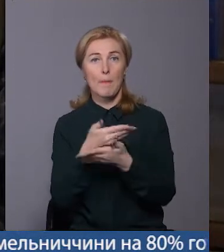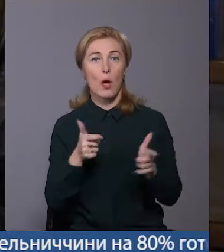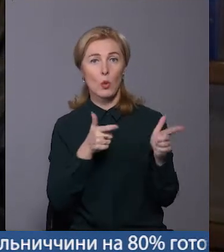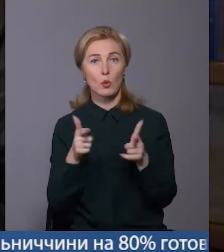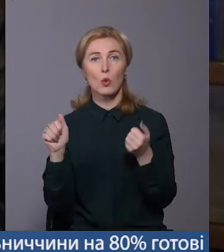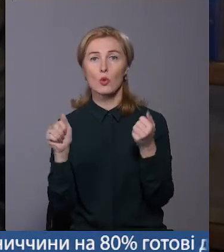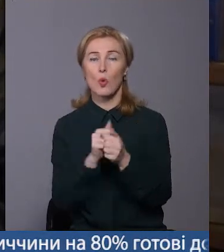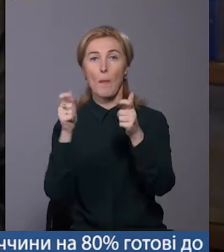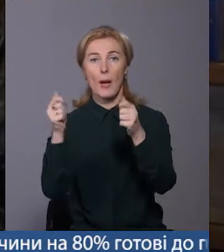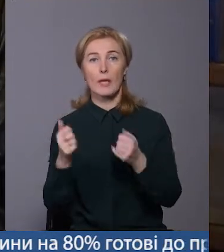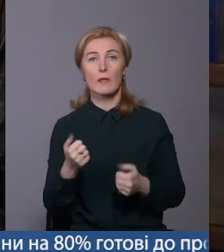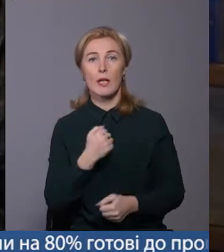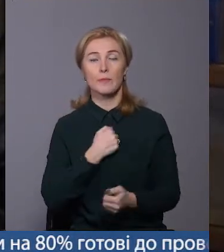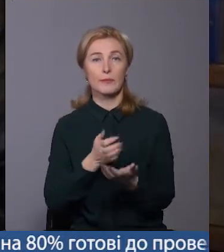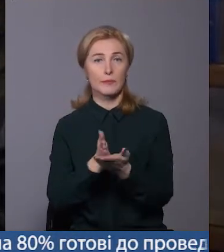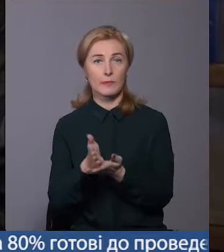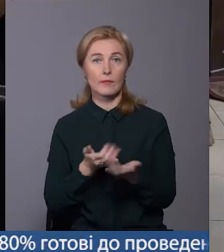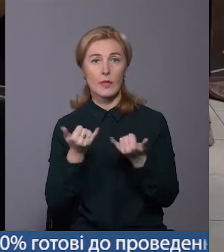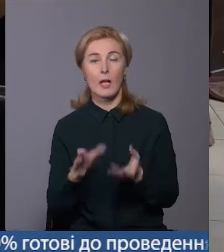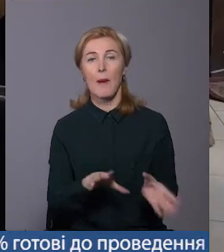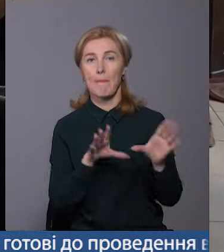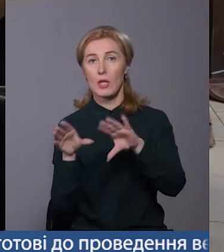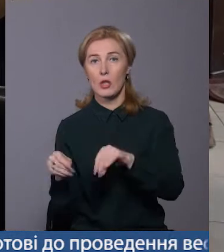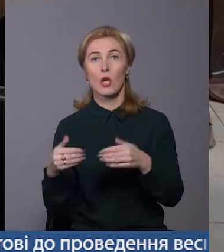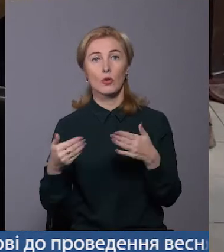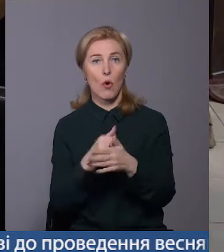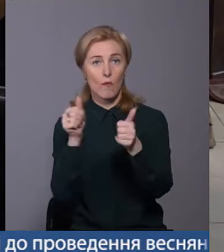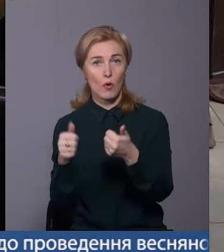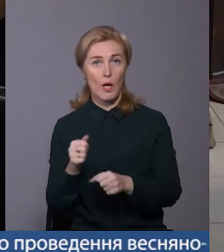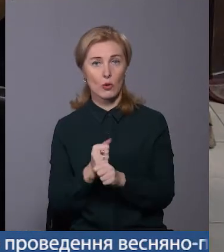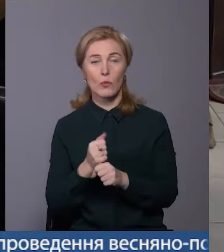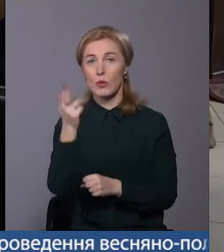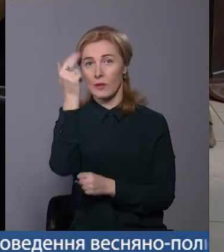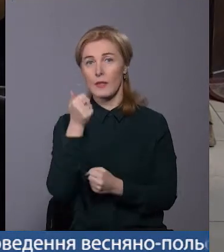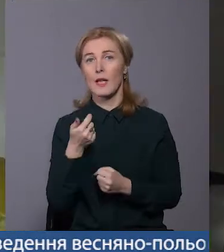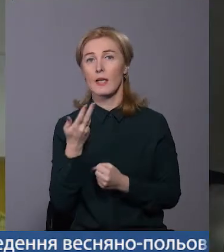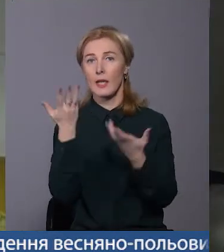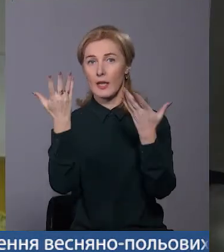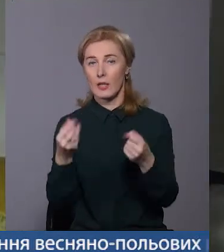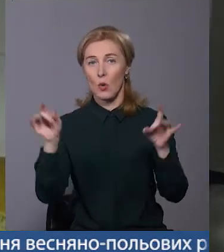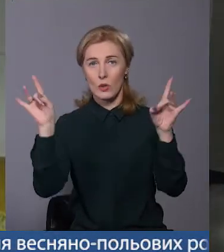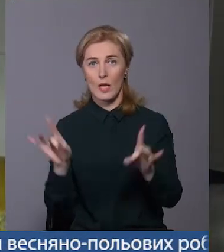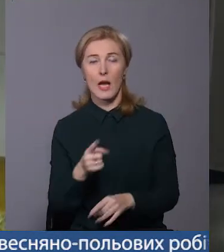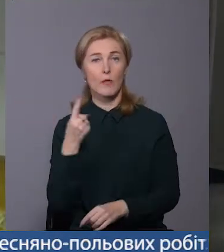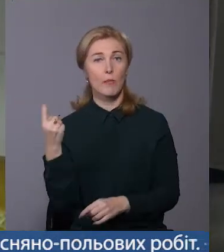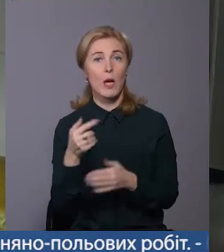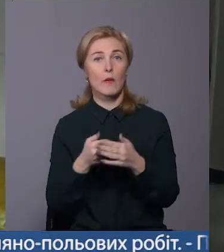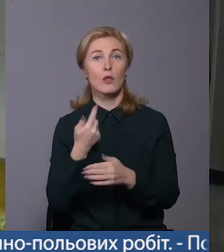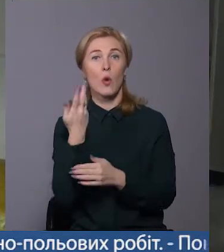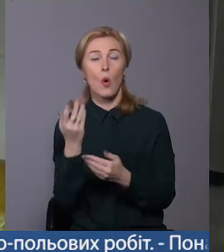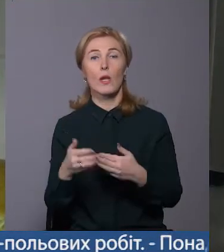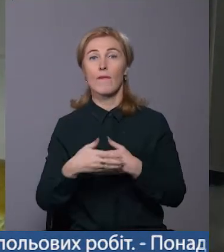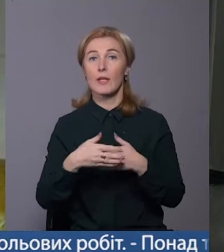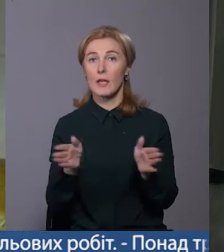для військовослужбовців і для біженців. До нового формату роботи звикли за кілька днів. У ресторані вперше, відколи він